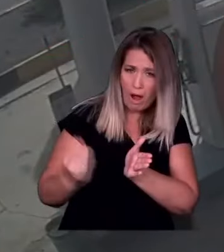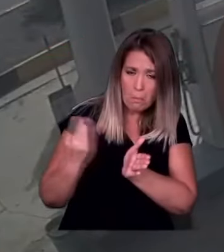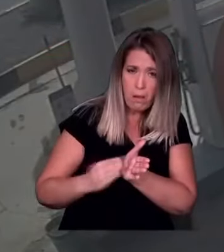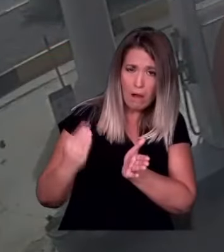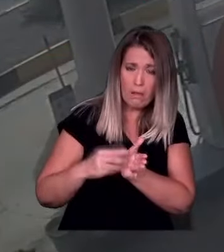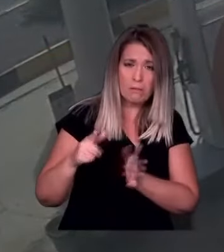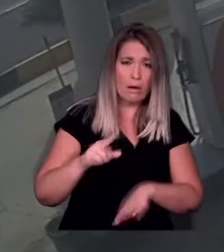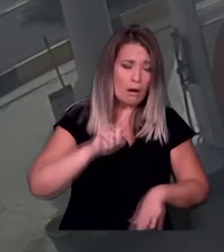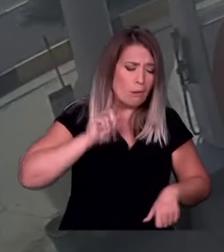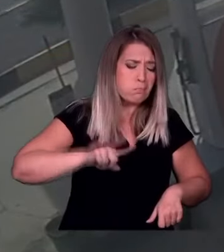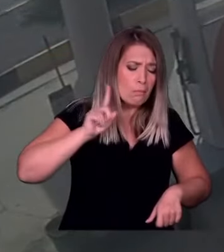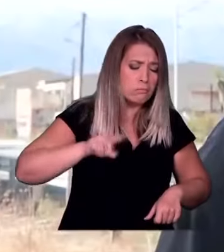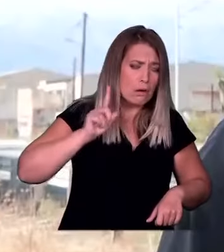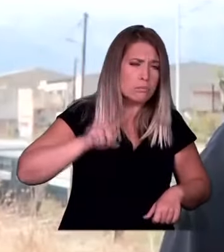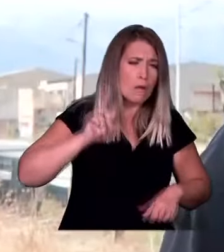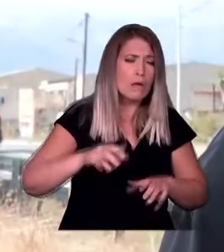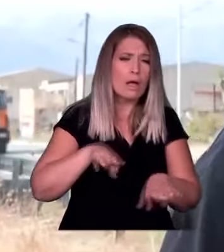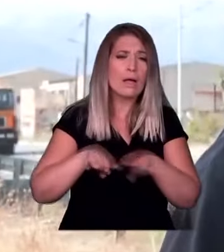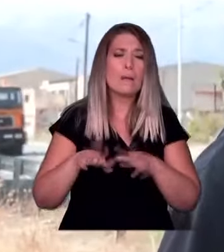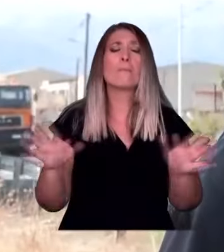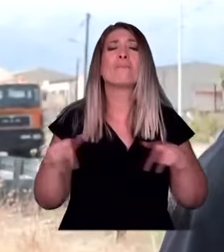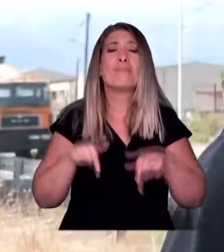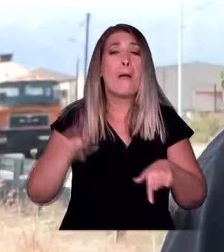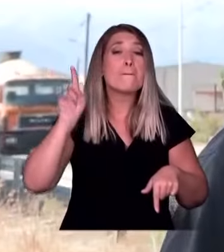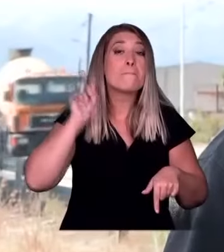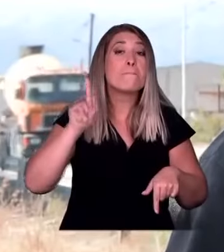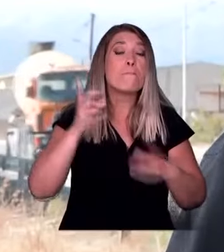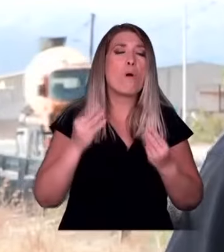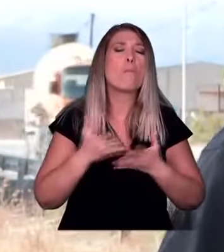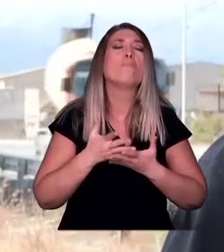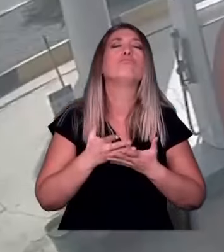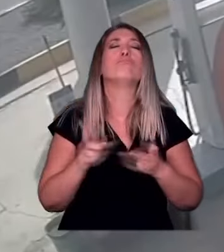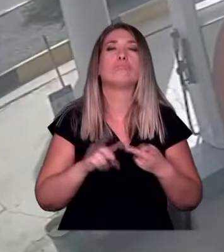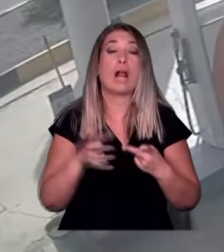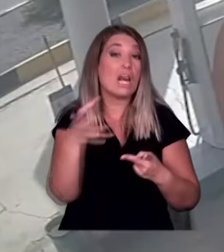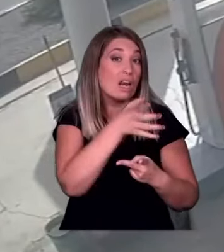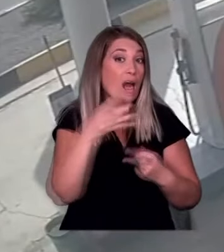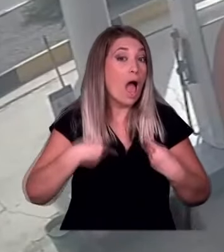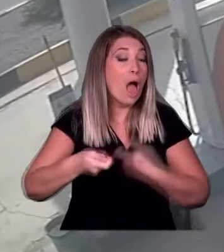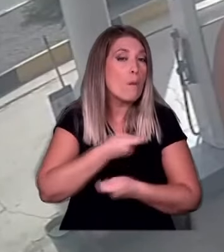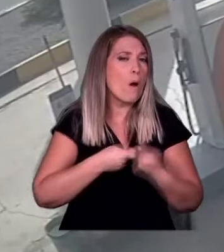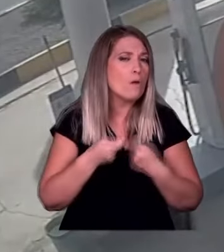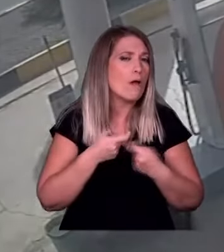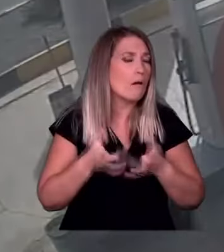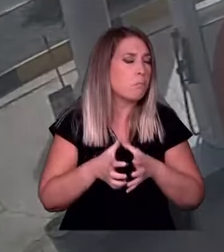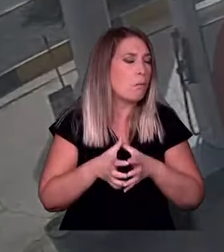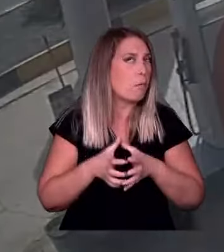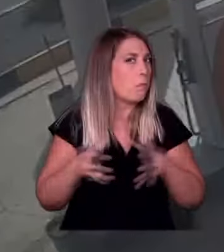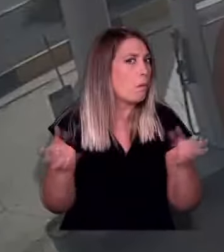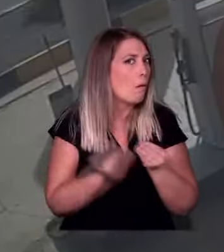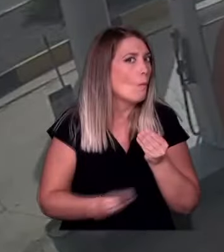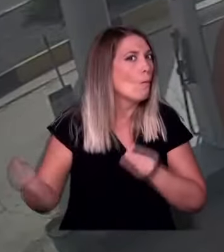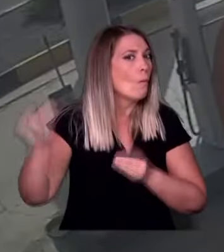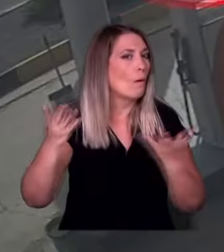περιστατικά παραβατικότητα στην περιοχή τους. Παραβατικότητα είναι μεγάλη, το εμπόριο ναρκωτικών δίνει και παίρνει. Το ποτήρι της οργής